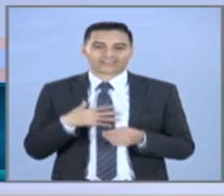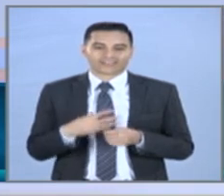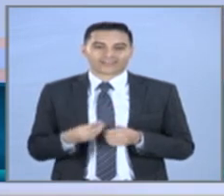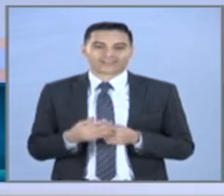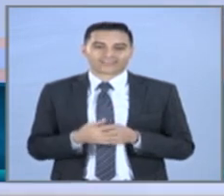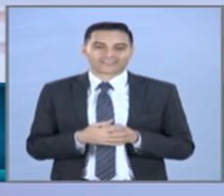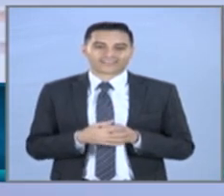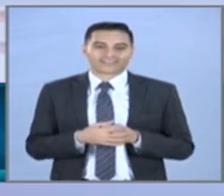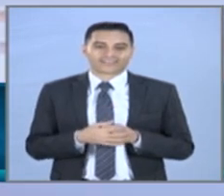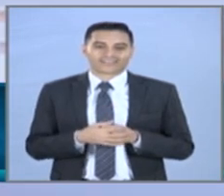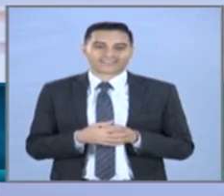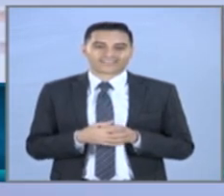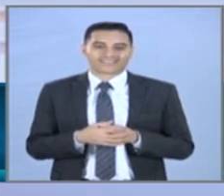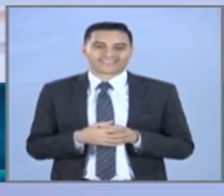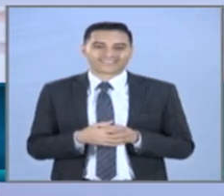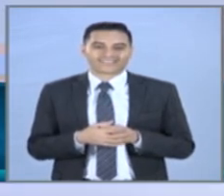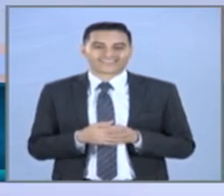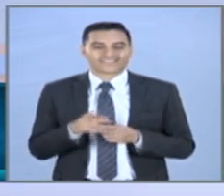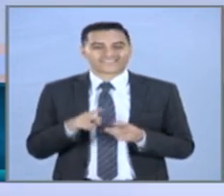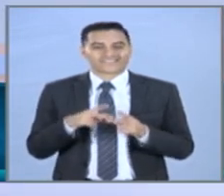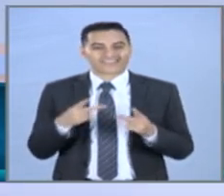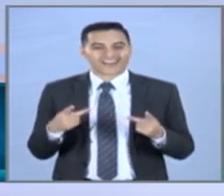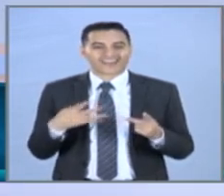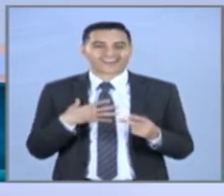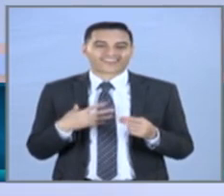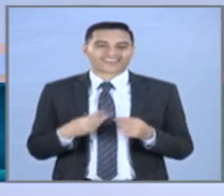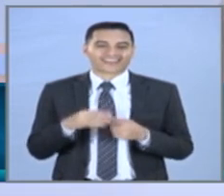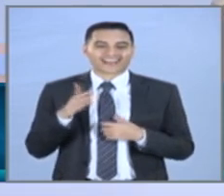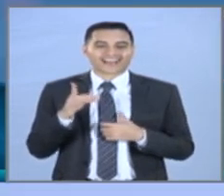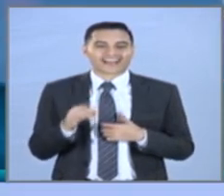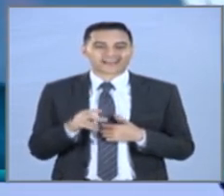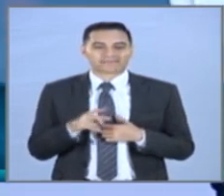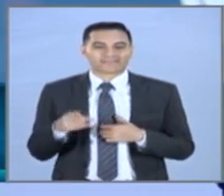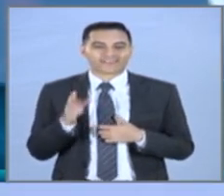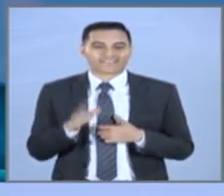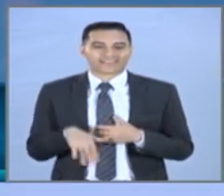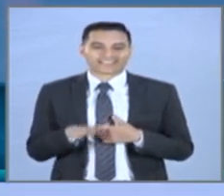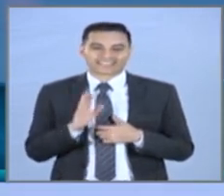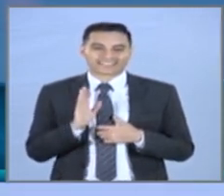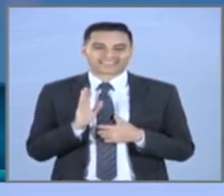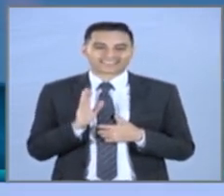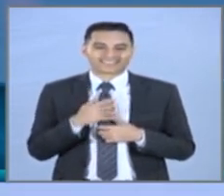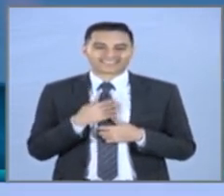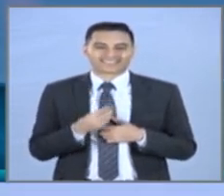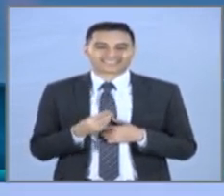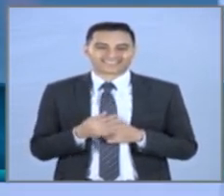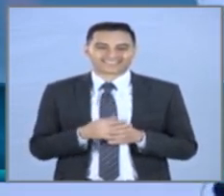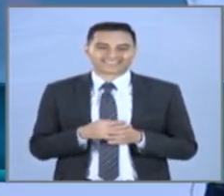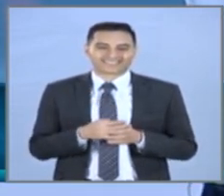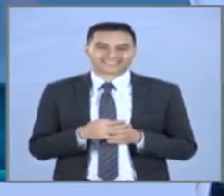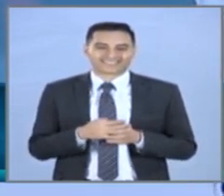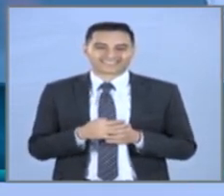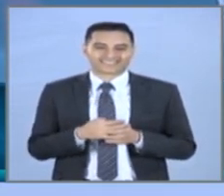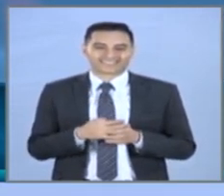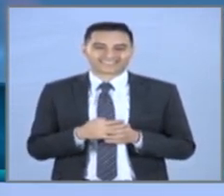طيب مش كريم. لا، في فرق ما بين الكريم والطيب. لا، هو طيب جدا، اللي هو بالنحية